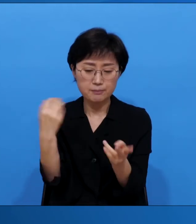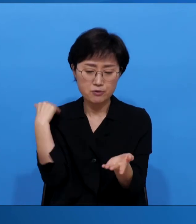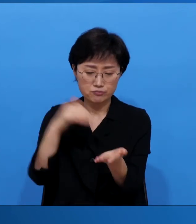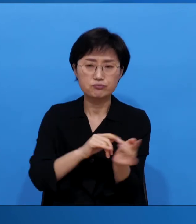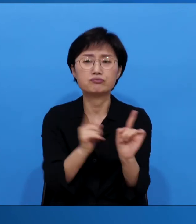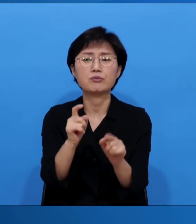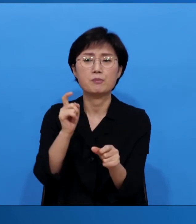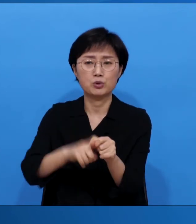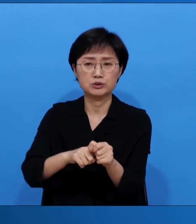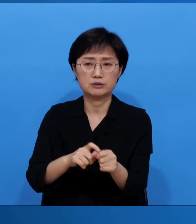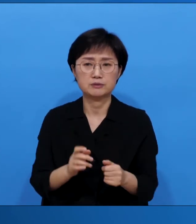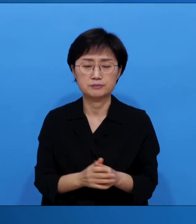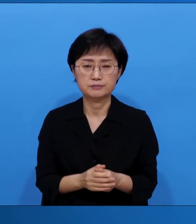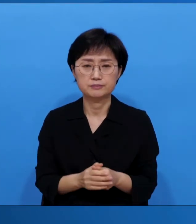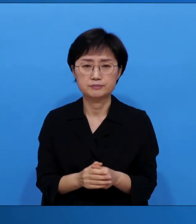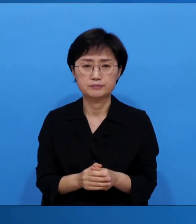이게.